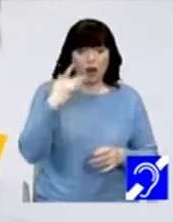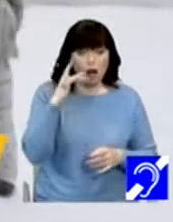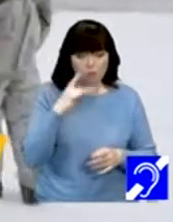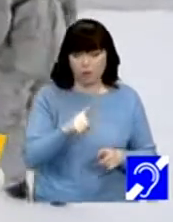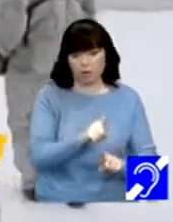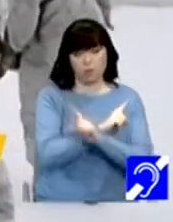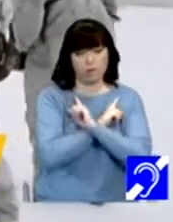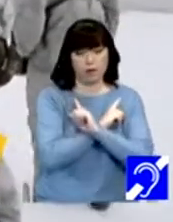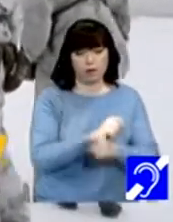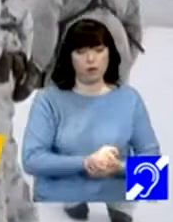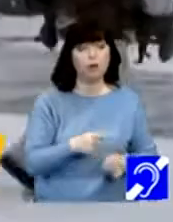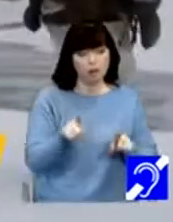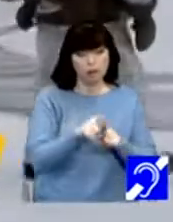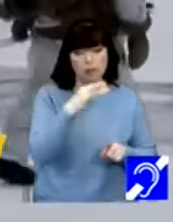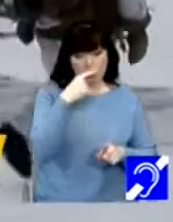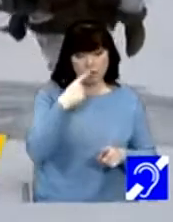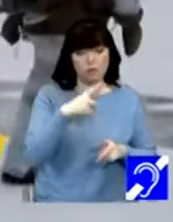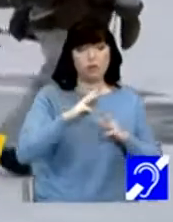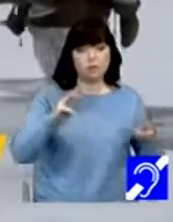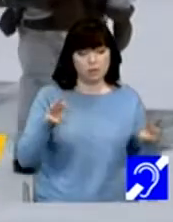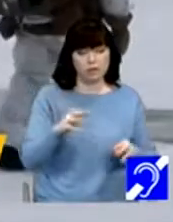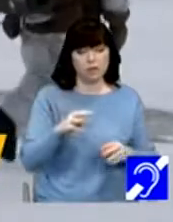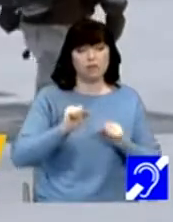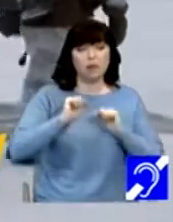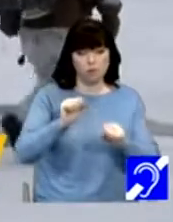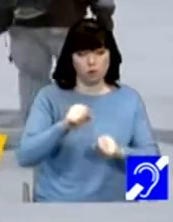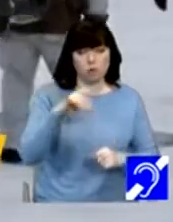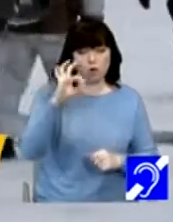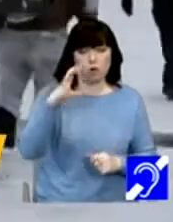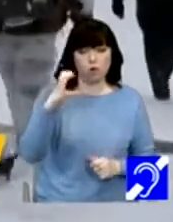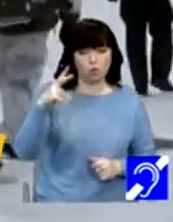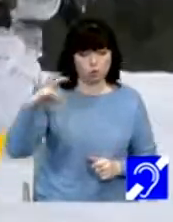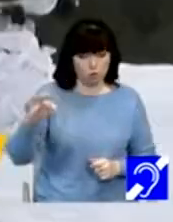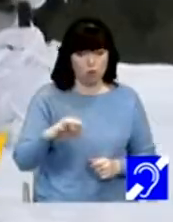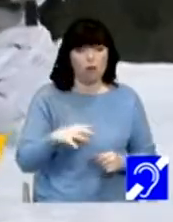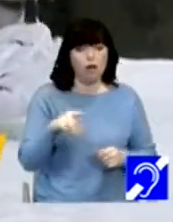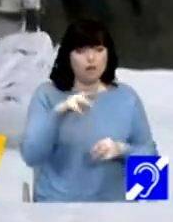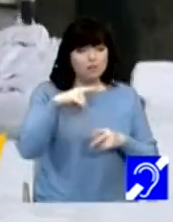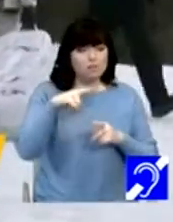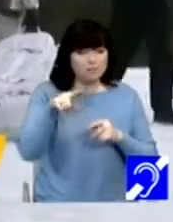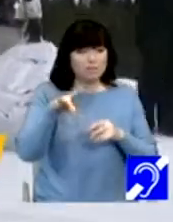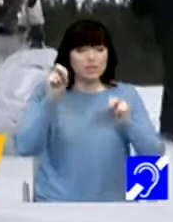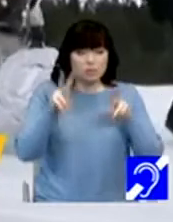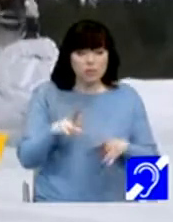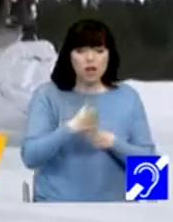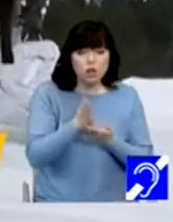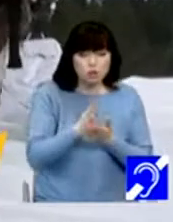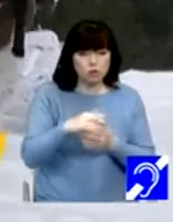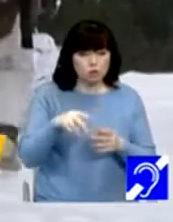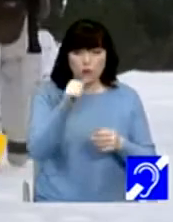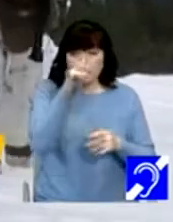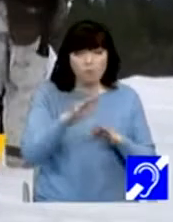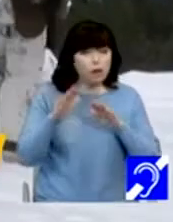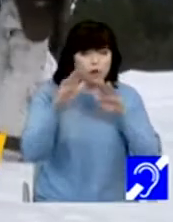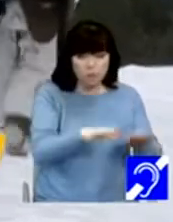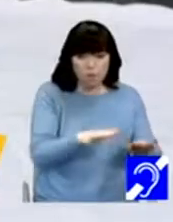pierdut viața, a anunțat Ministerul Apărării de la Oslo. Serviciile de intervenție au ajuns la locul accidentului după multe ore și pe